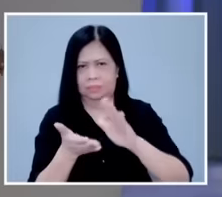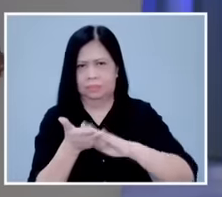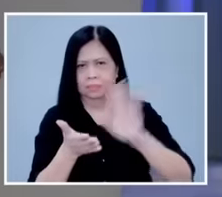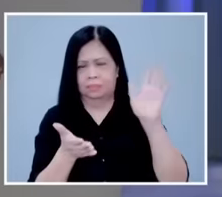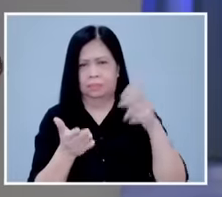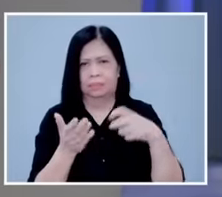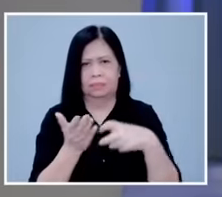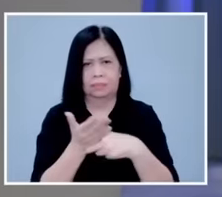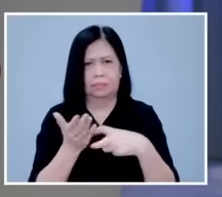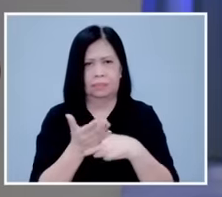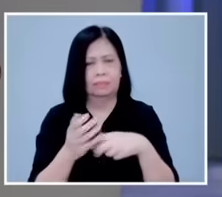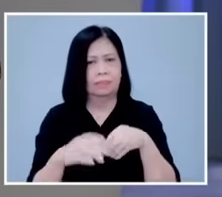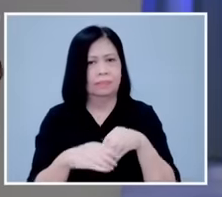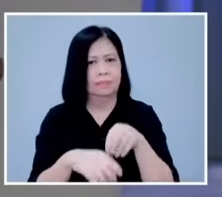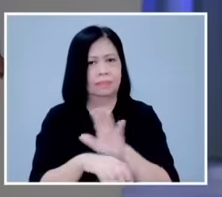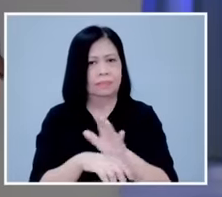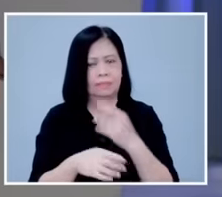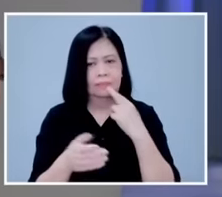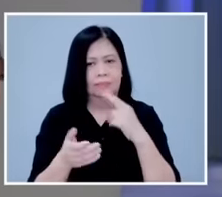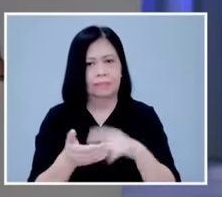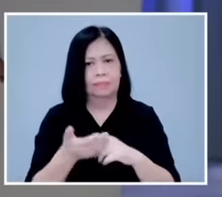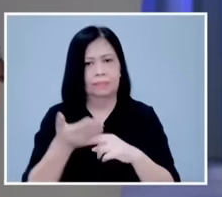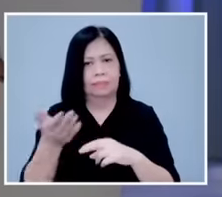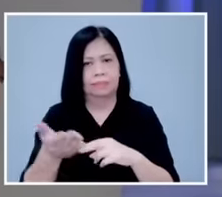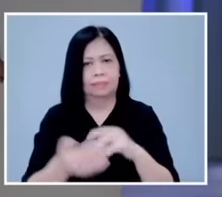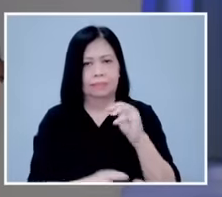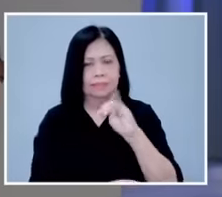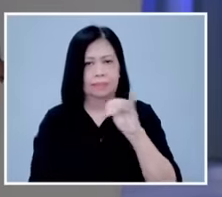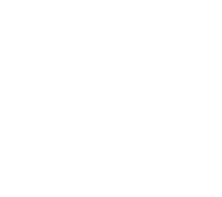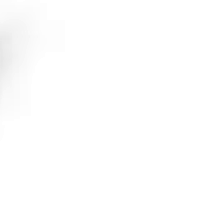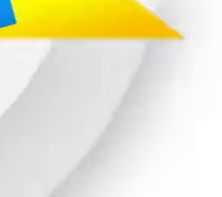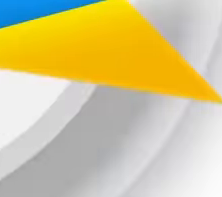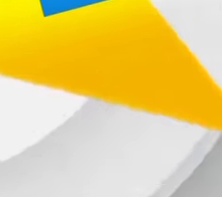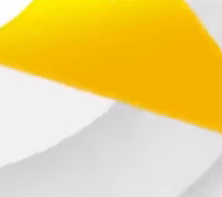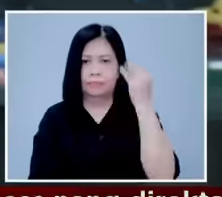mga sinihan. Nagpapatrol, MJ Felipe.